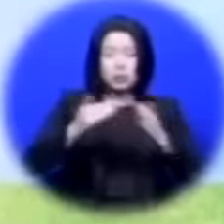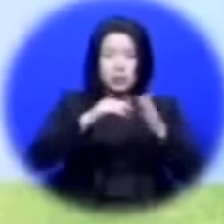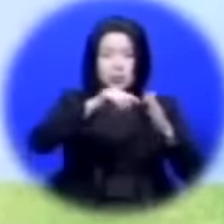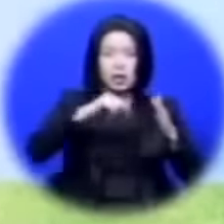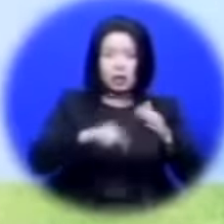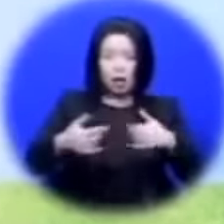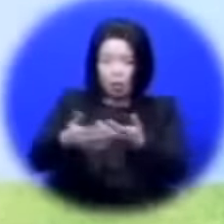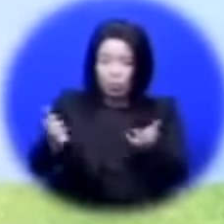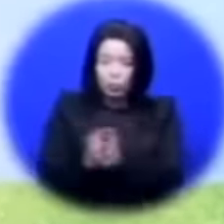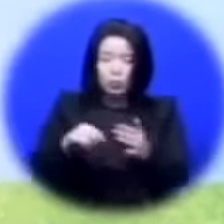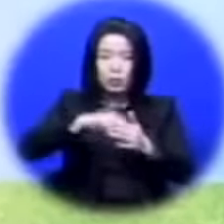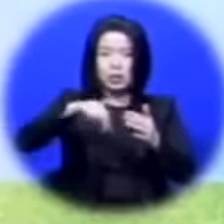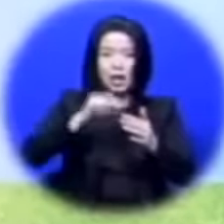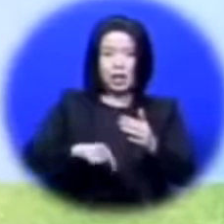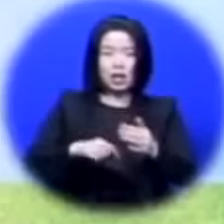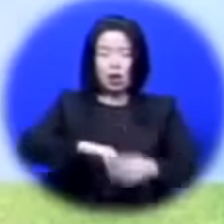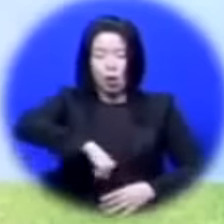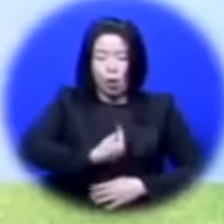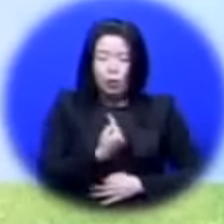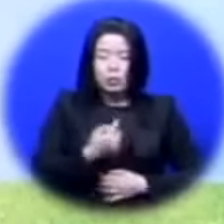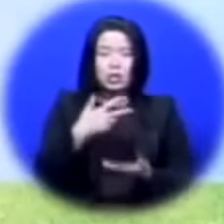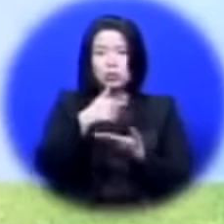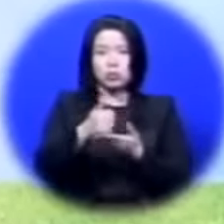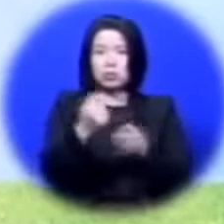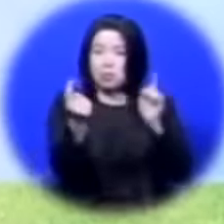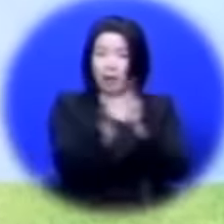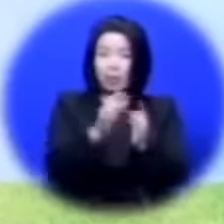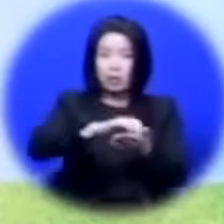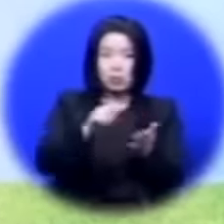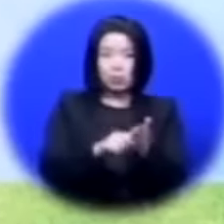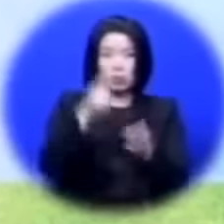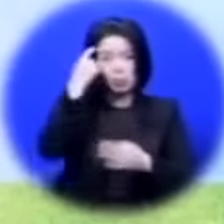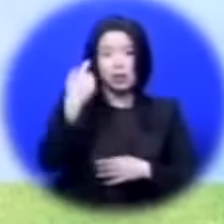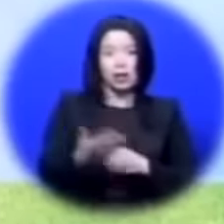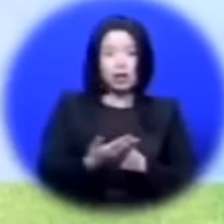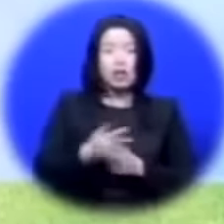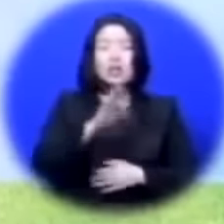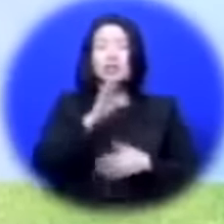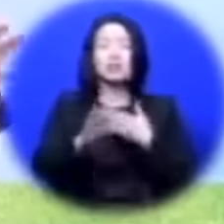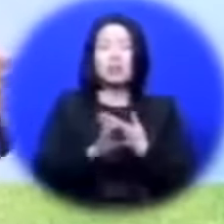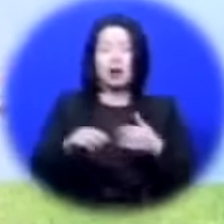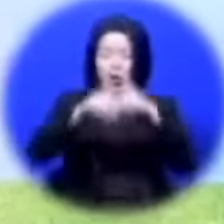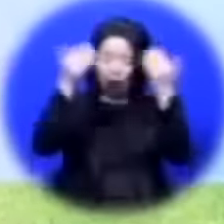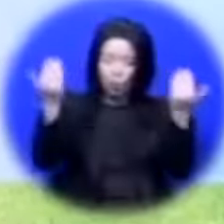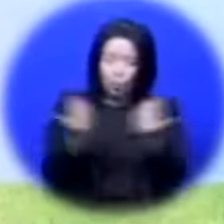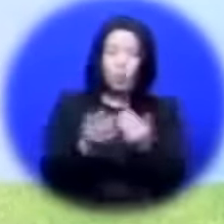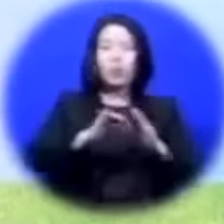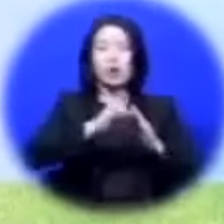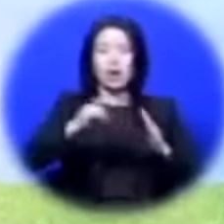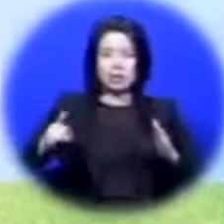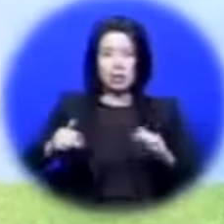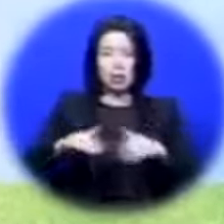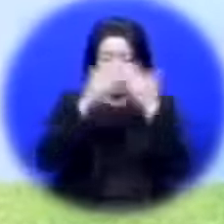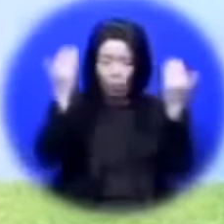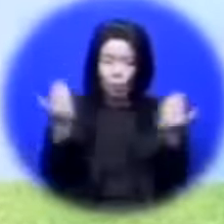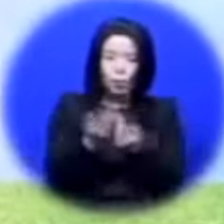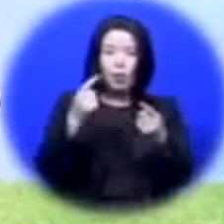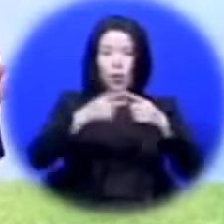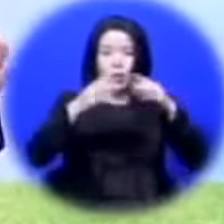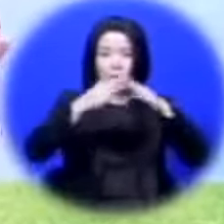안에 여러분 혼자서 주님을 만난 정도입니까 그러면 온 식구들이 온 교회